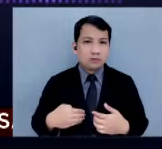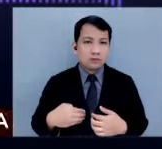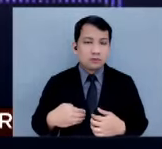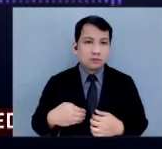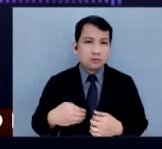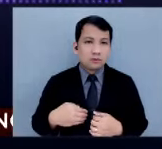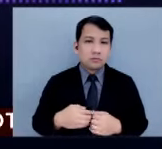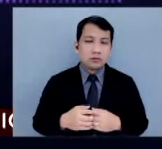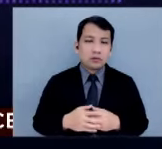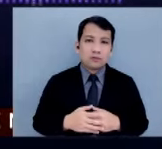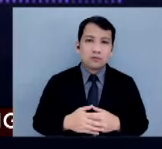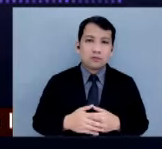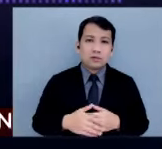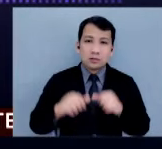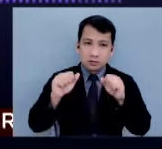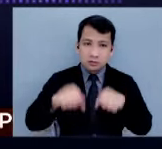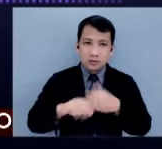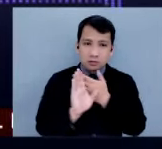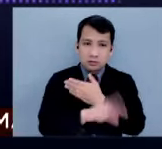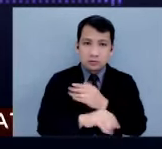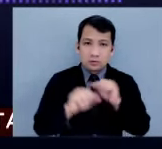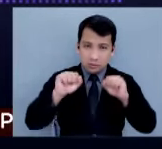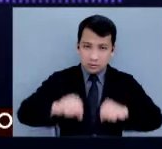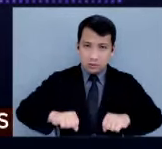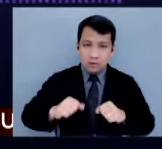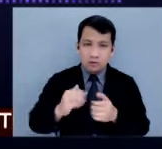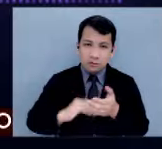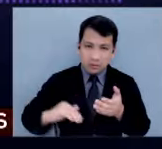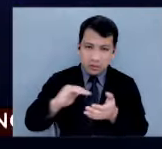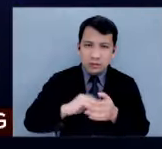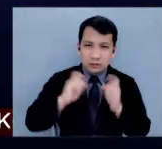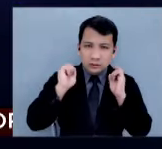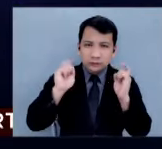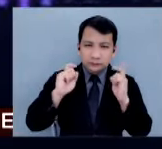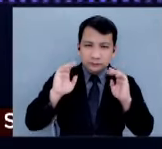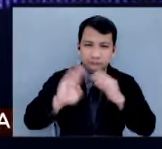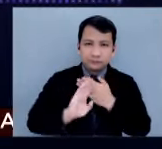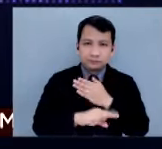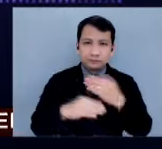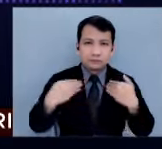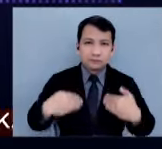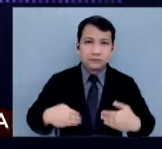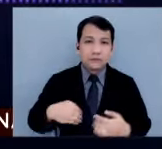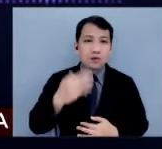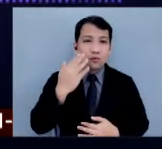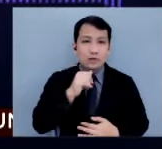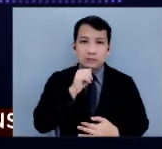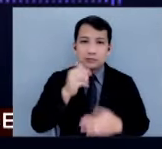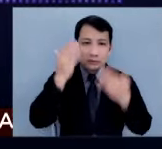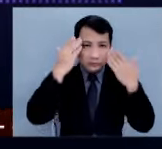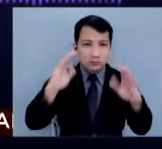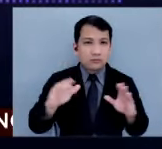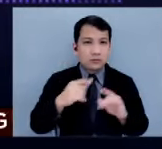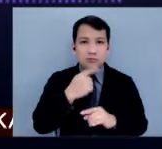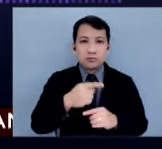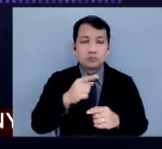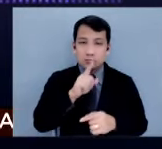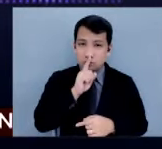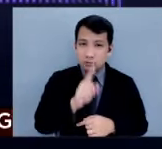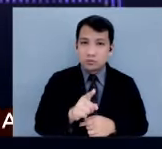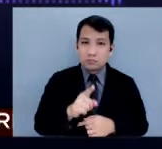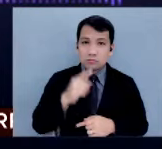Kung may uwi po talaga, agad-agad po sana. Kasi hindi ko pa naman po alam kung patay na